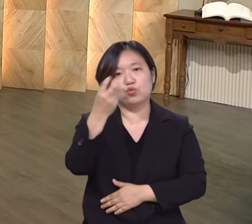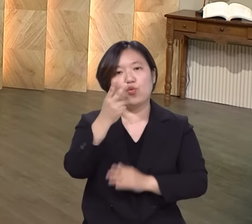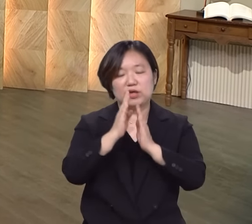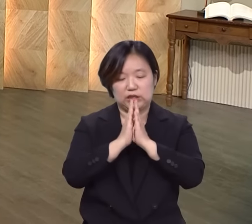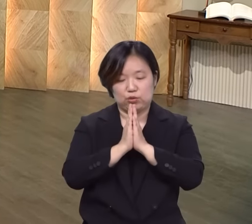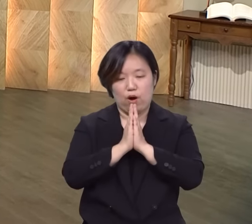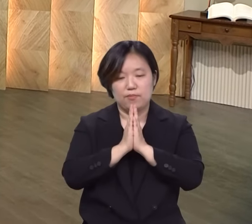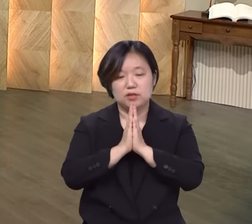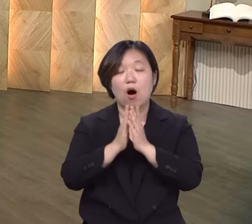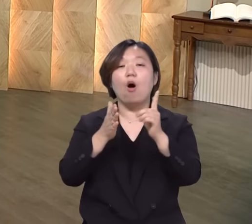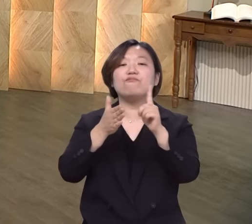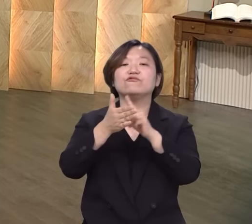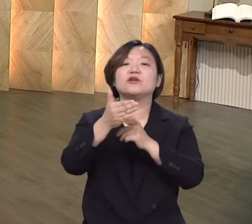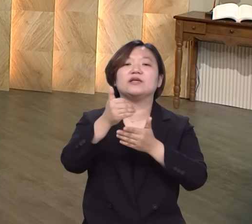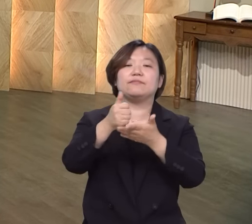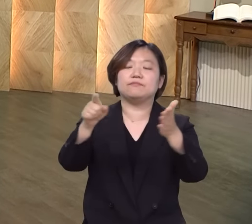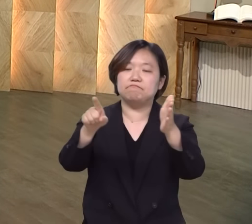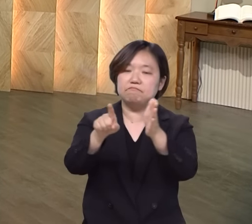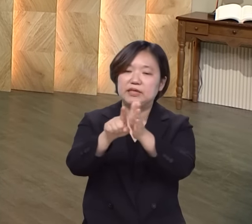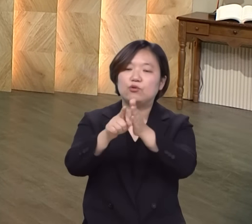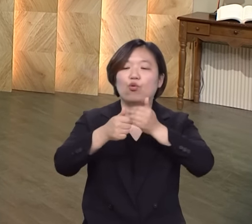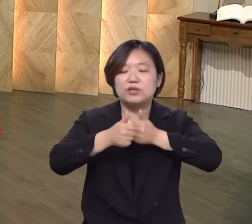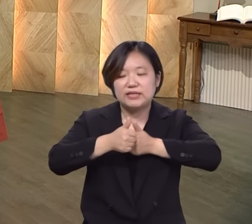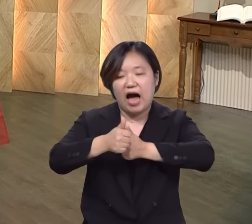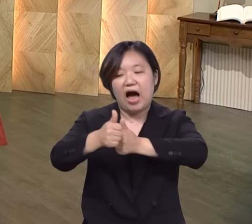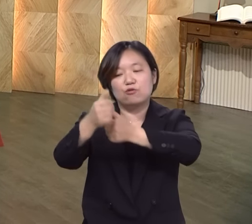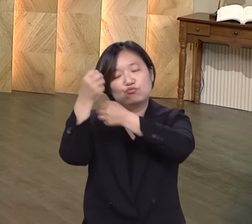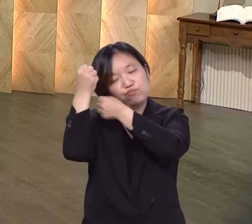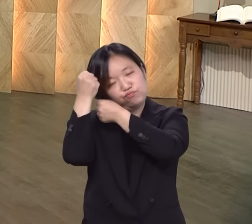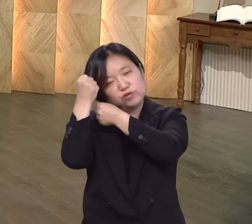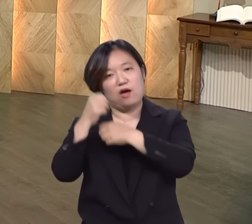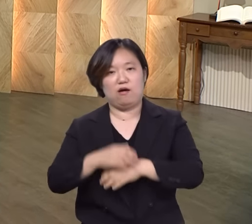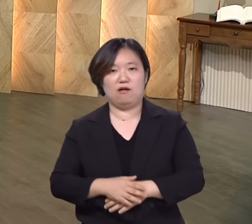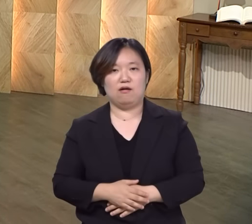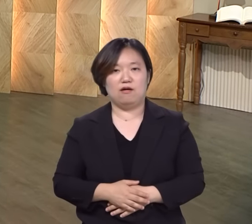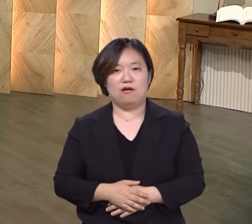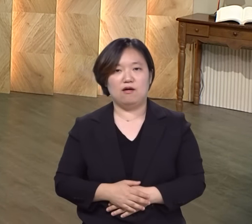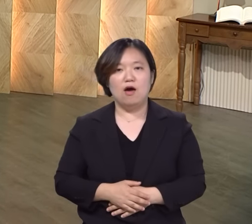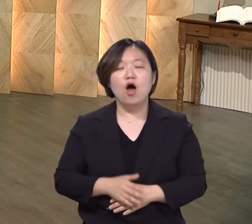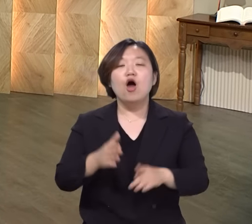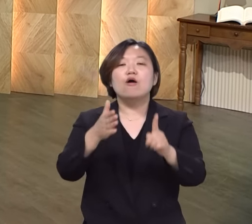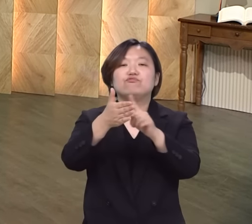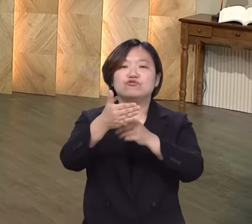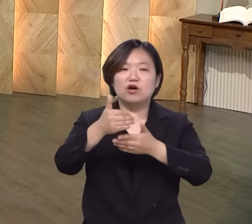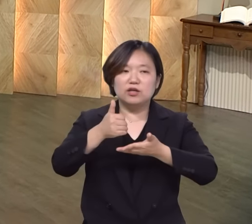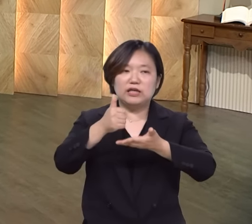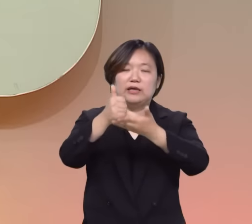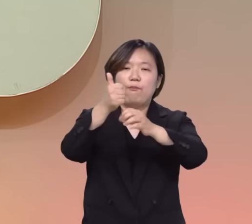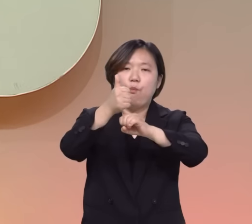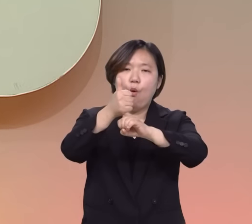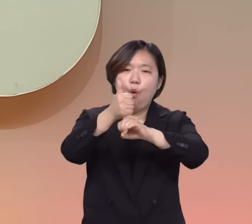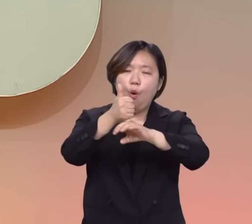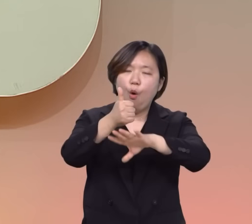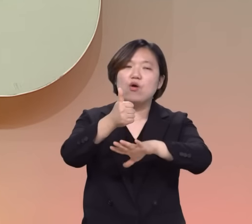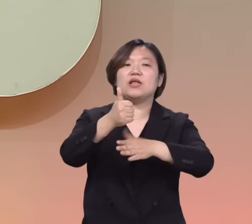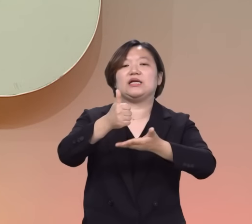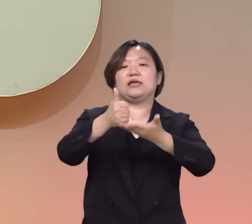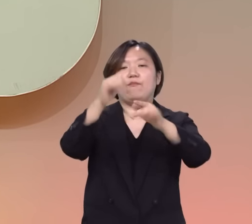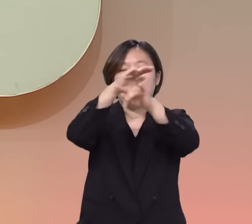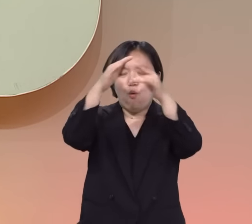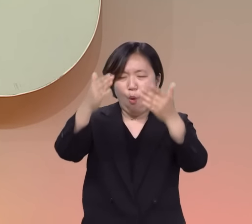지라 이와 같은 부처님과 이와 같은 수많은 보살님들이 알게 모르게